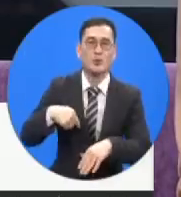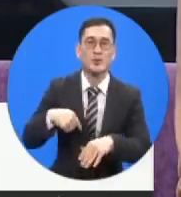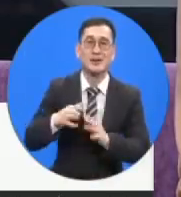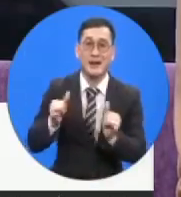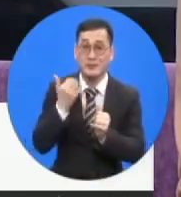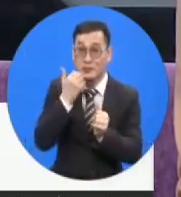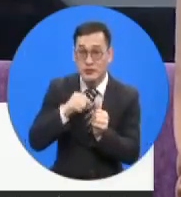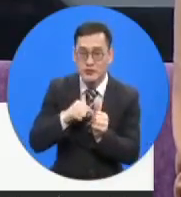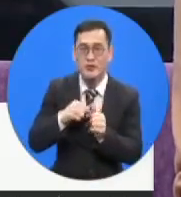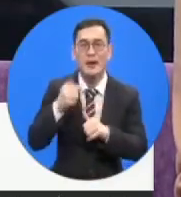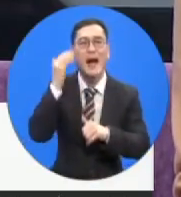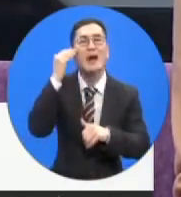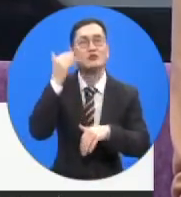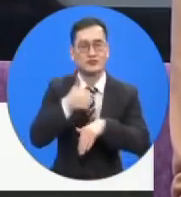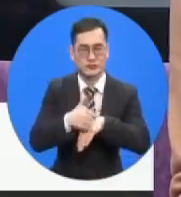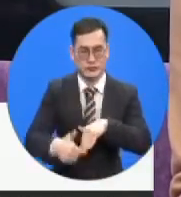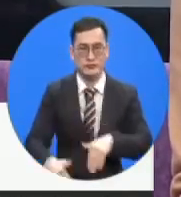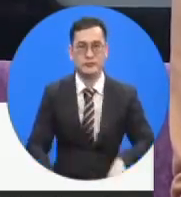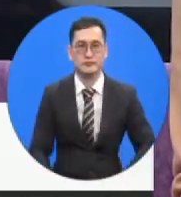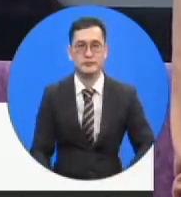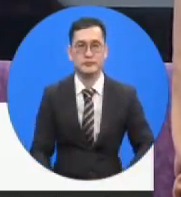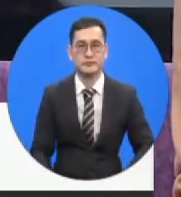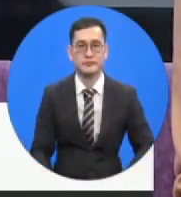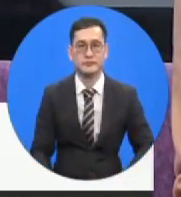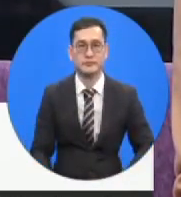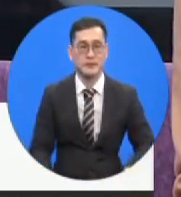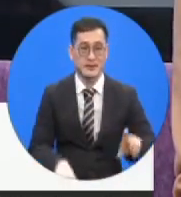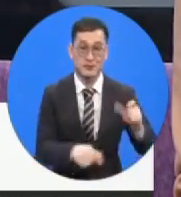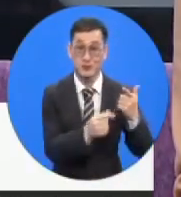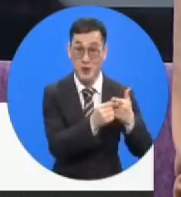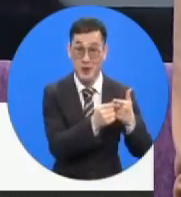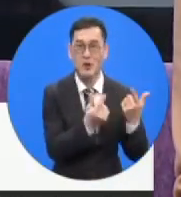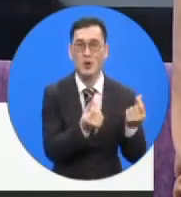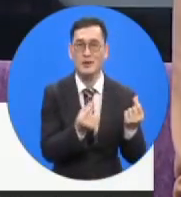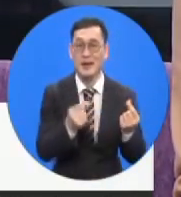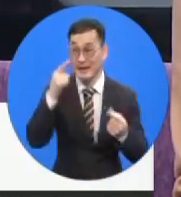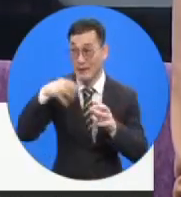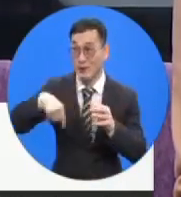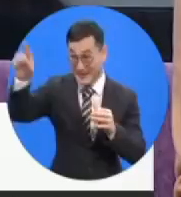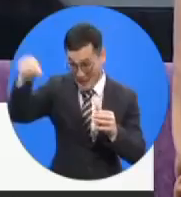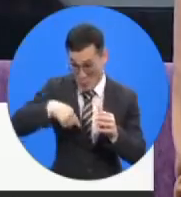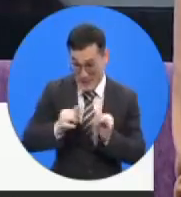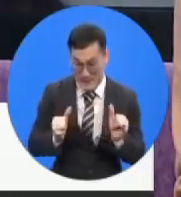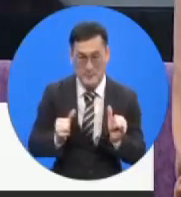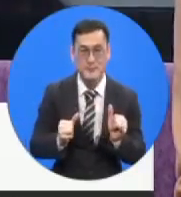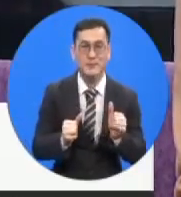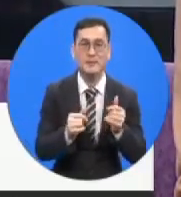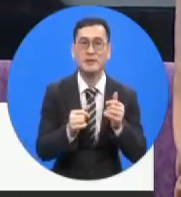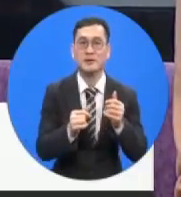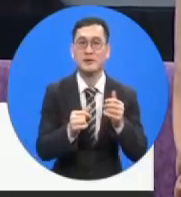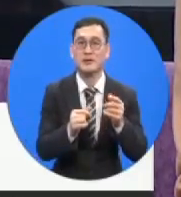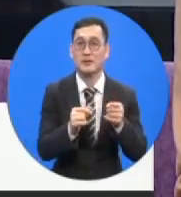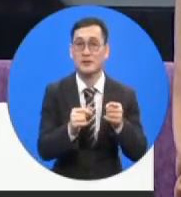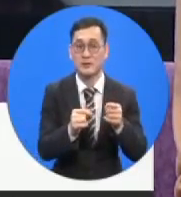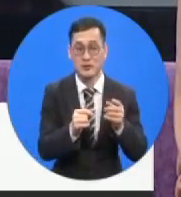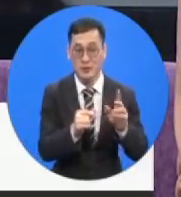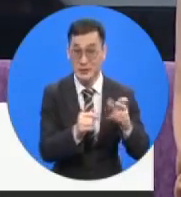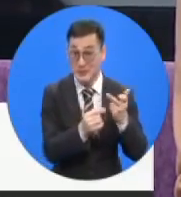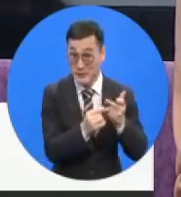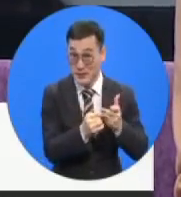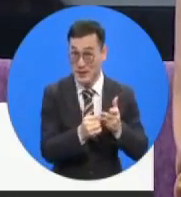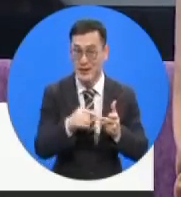결국 16번 환자와 비슷한 경우예요. 태국을 경유한 한국인 여성, 말레이시아를 싱가포르를